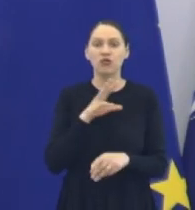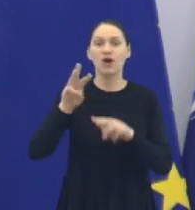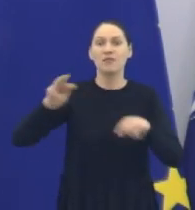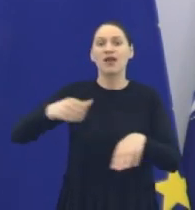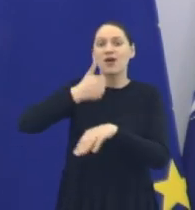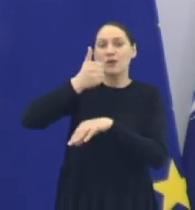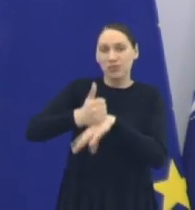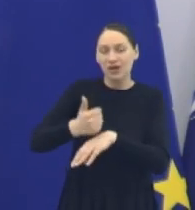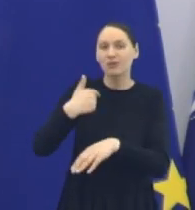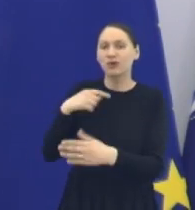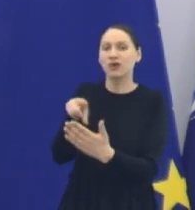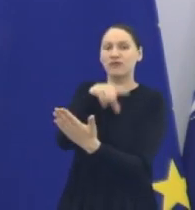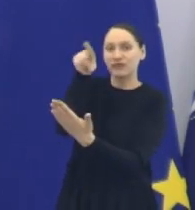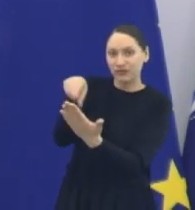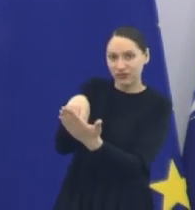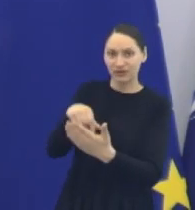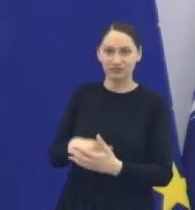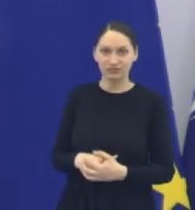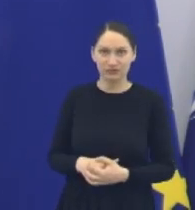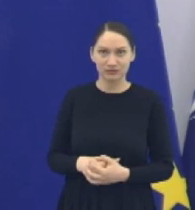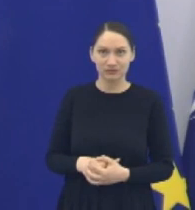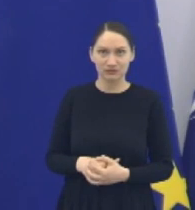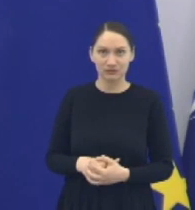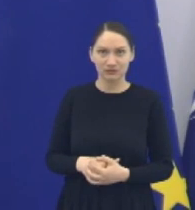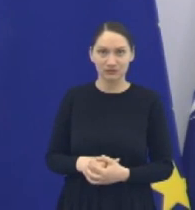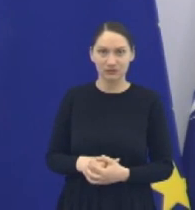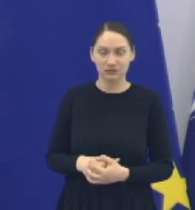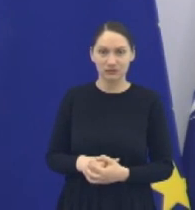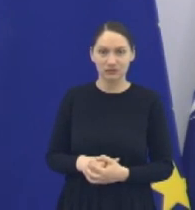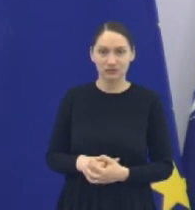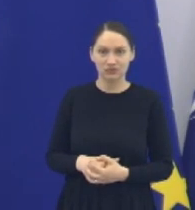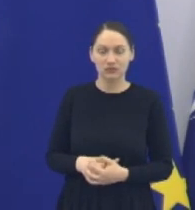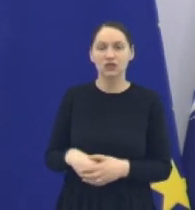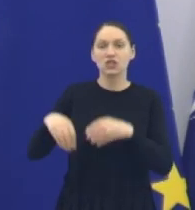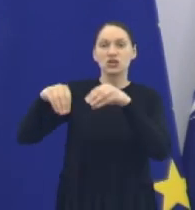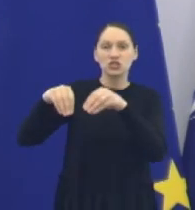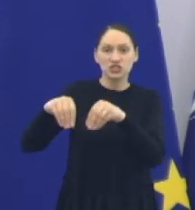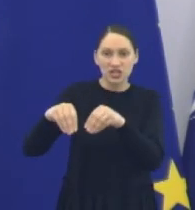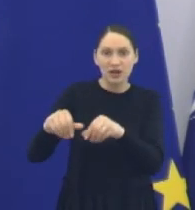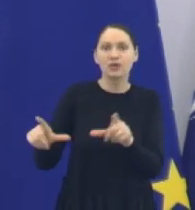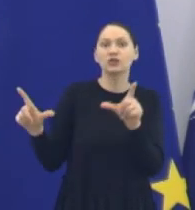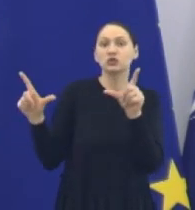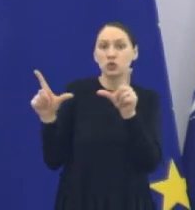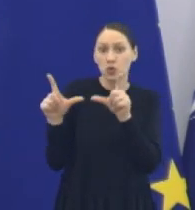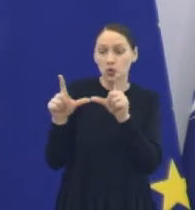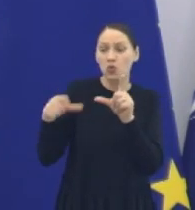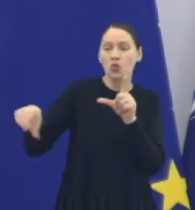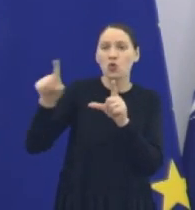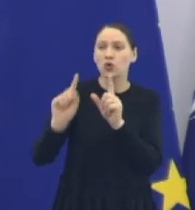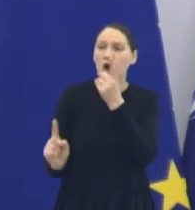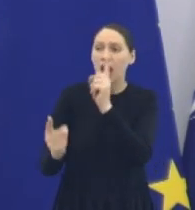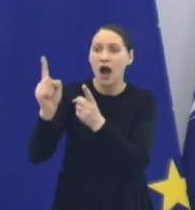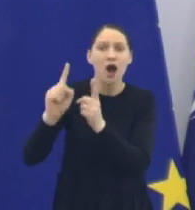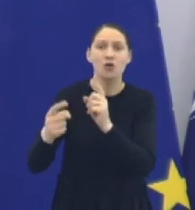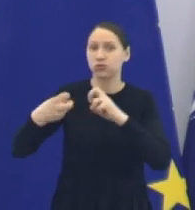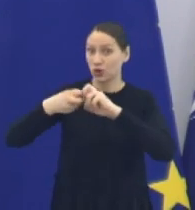premjero, ar nebus problemų su žemės ūkio derliumi šiais metais. Jis pasakė, kad praktiškai